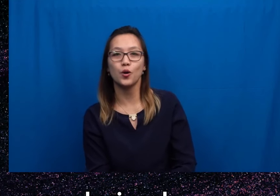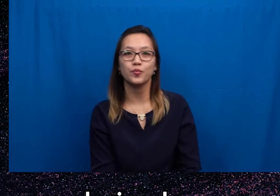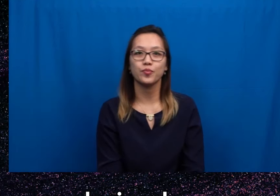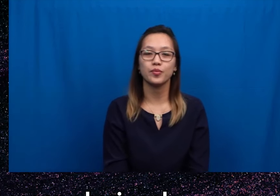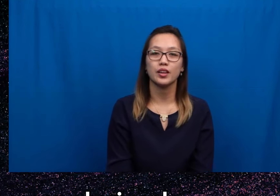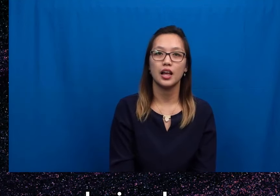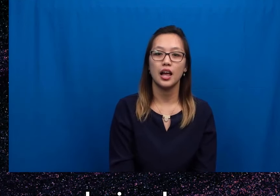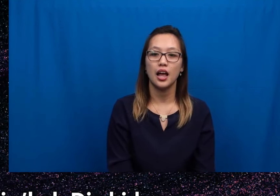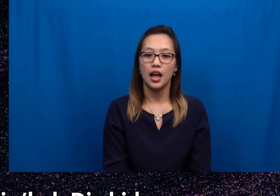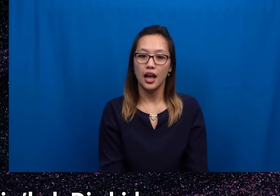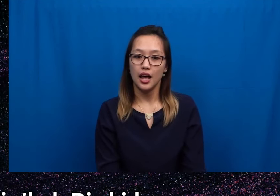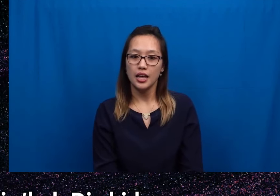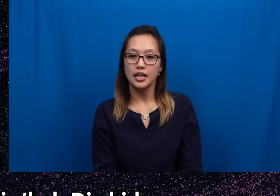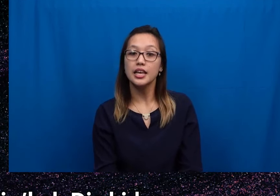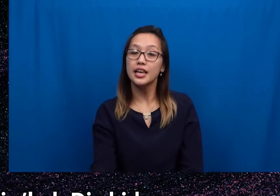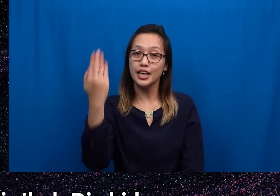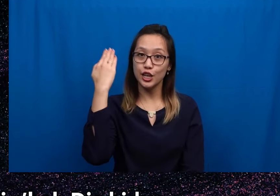esok.